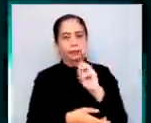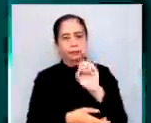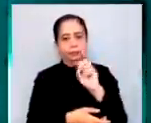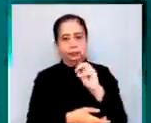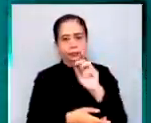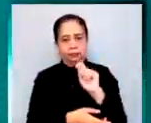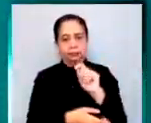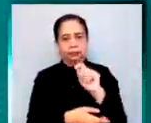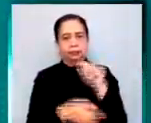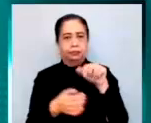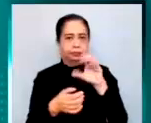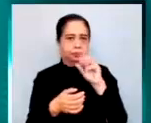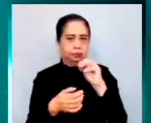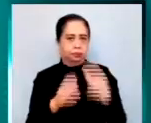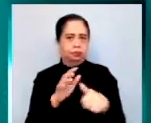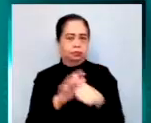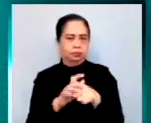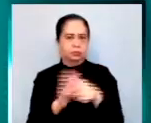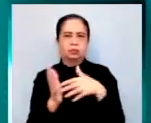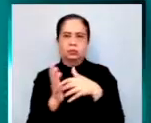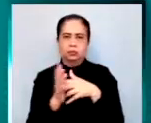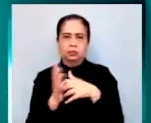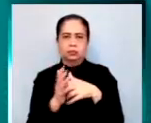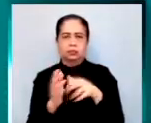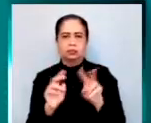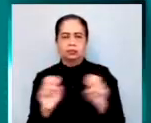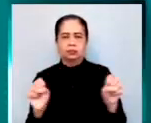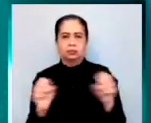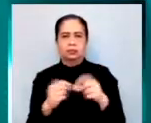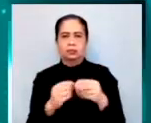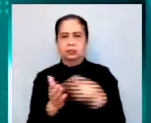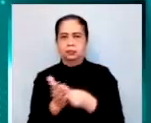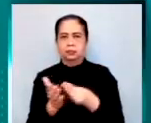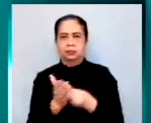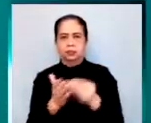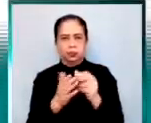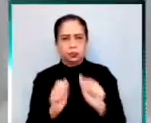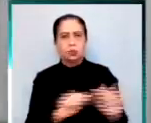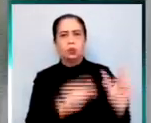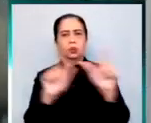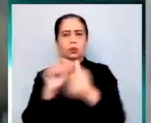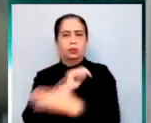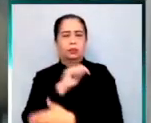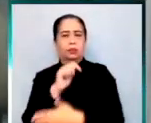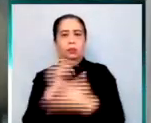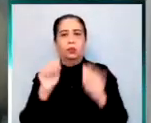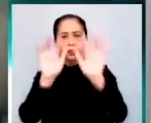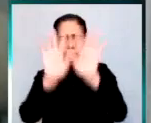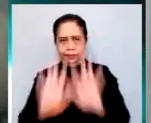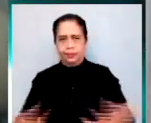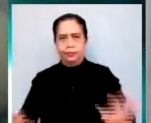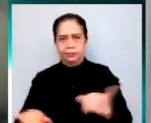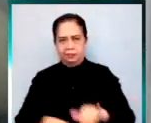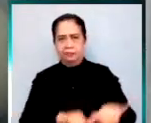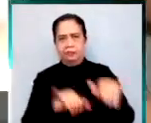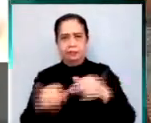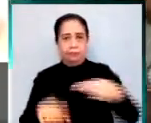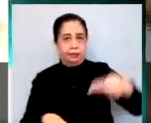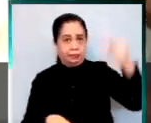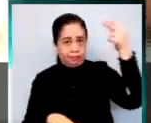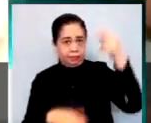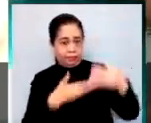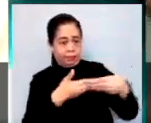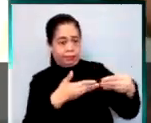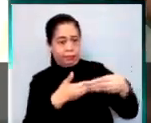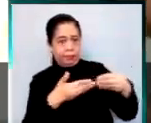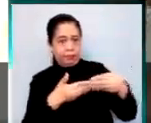Research, lumabas na humina kontra dolyar ang currency ng lahat ng bansa sa ASEAN. Dahil mataas ang halaga ng dolyar, ilan